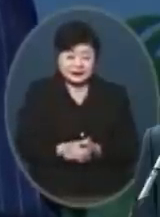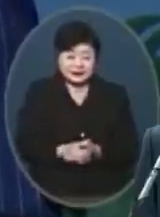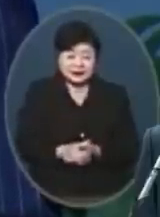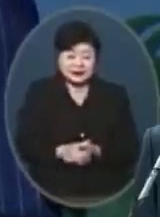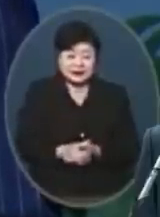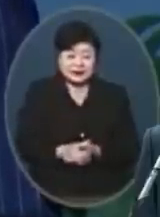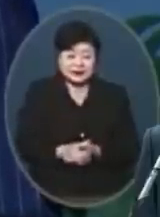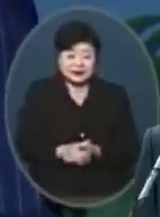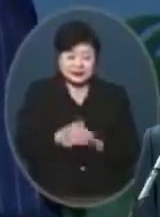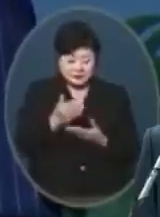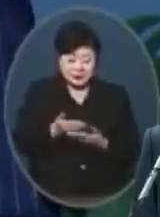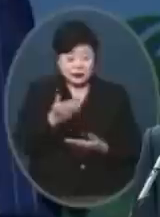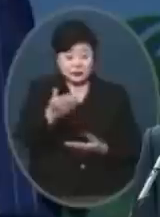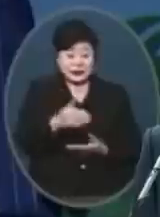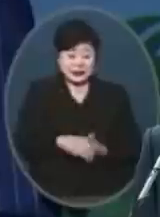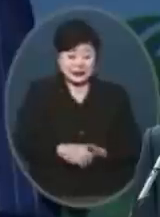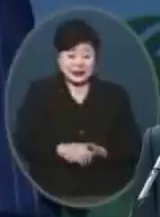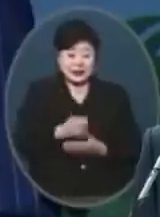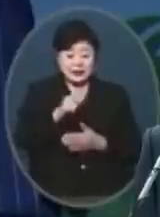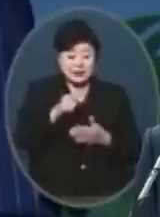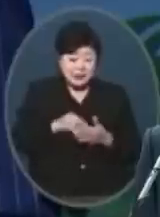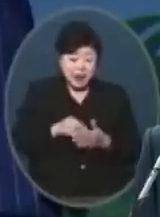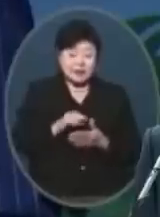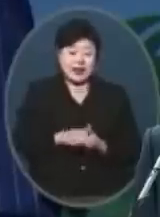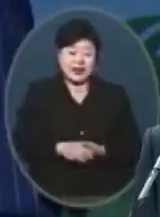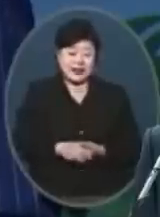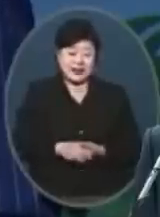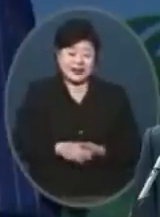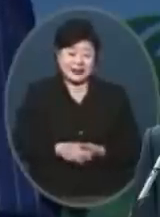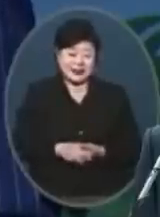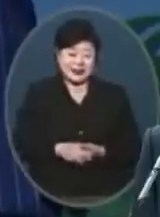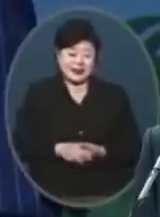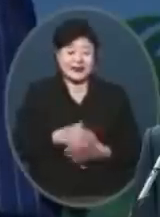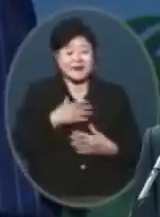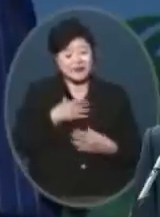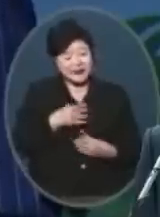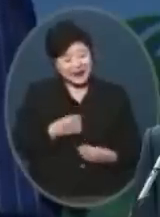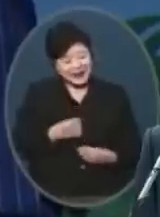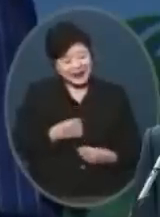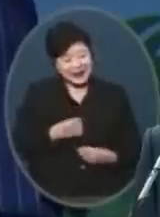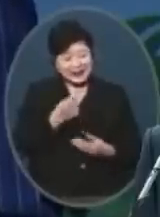접수해 줍니다. 마음이 아주 편안해지고